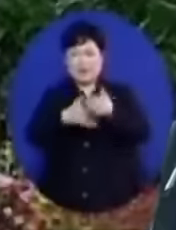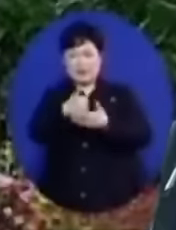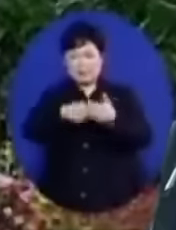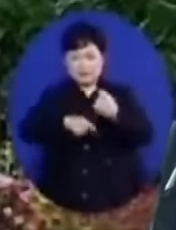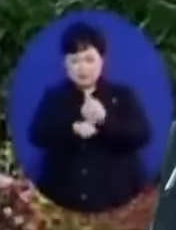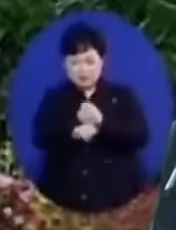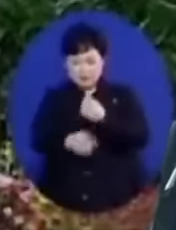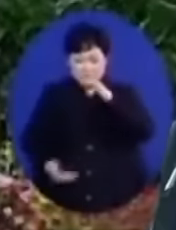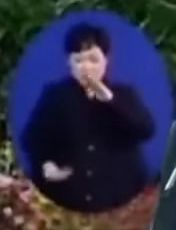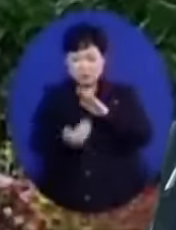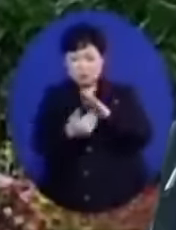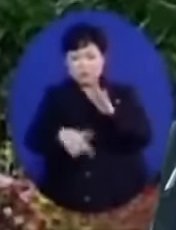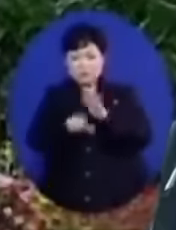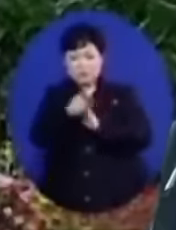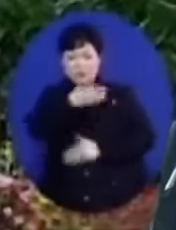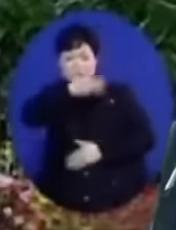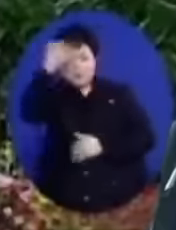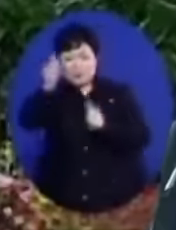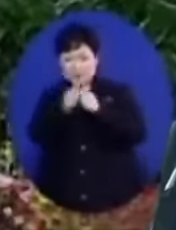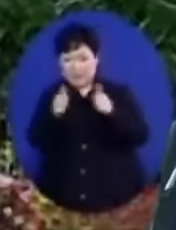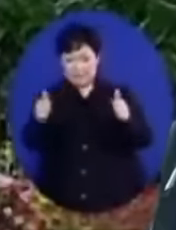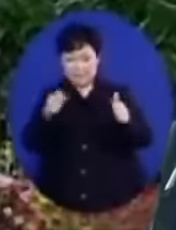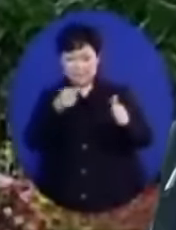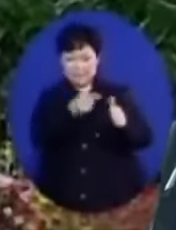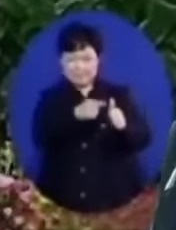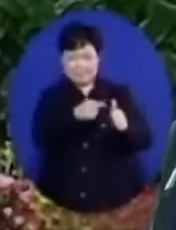이루기 위해서 요셉을